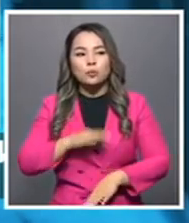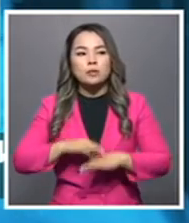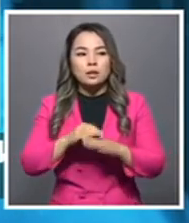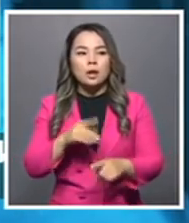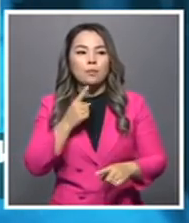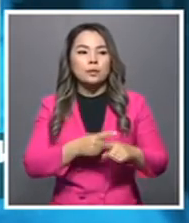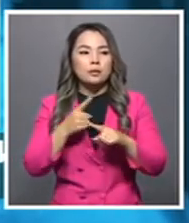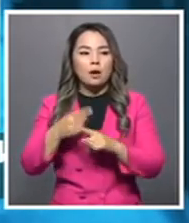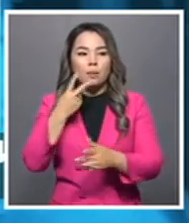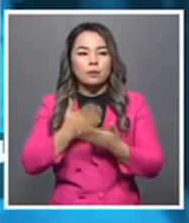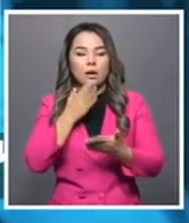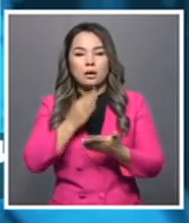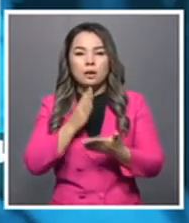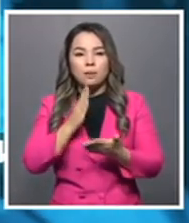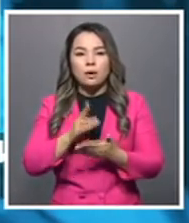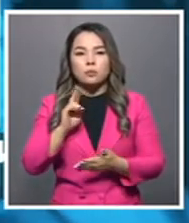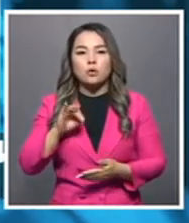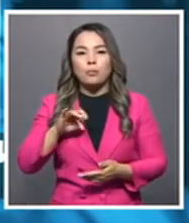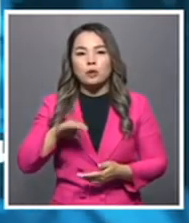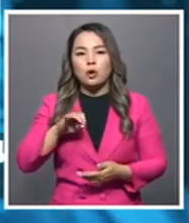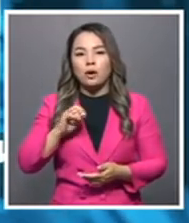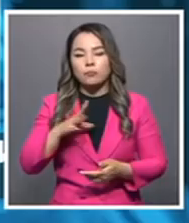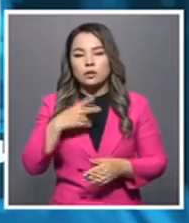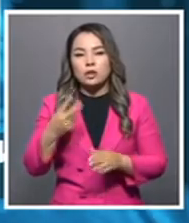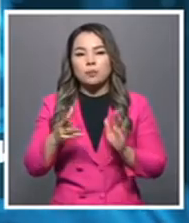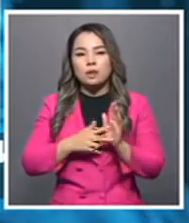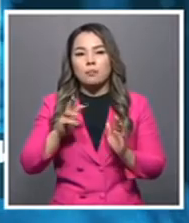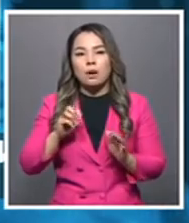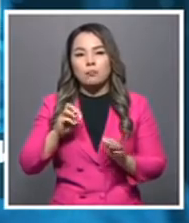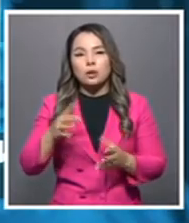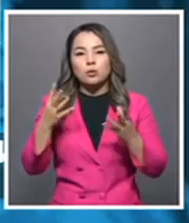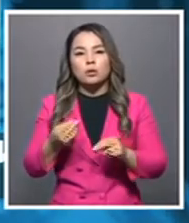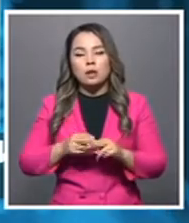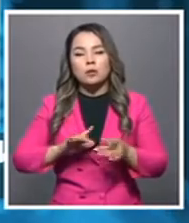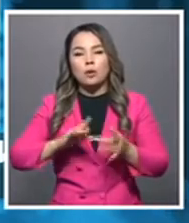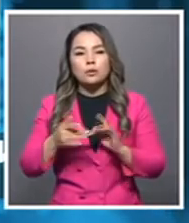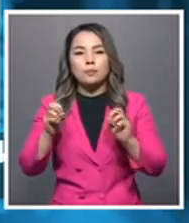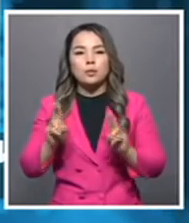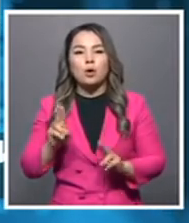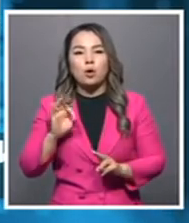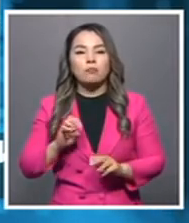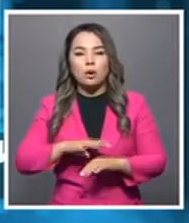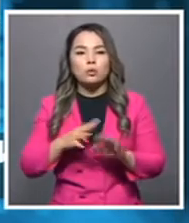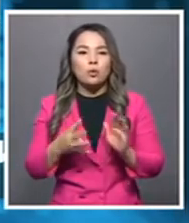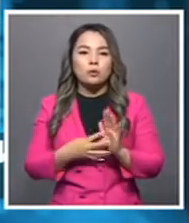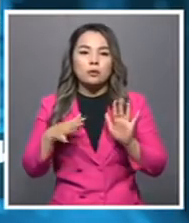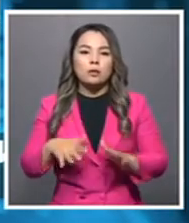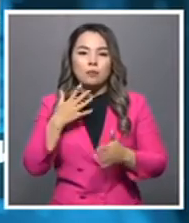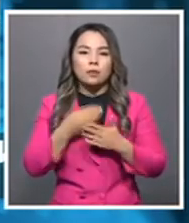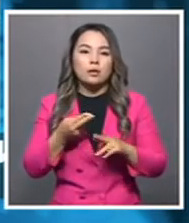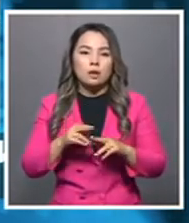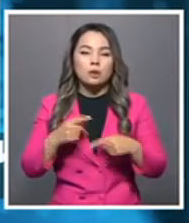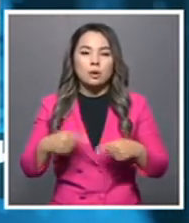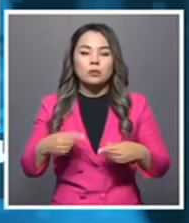берді. Сонда Гутерриш Қасым Жомарт Тоқаевты 28 мамыр күні онлайн форматта өтетін COVID-19 тұсында және одан